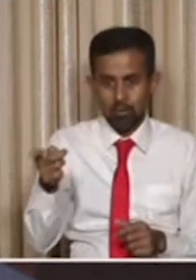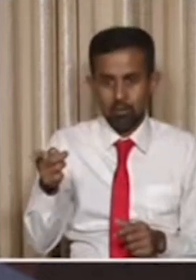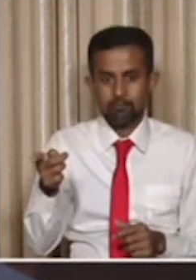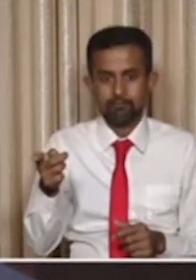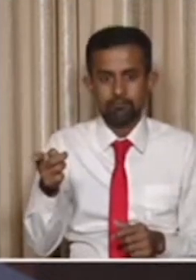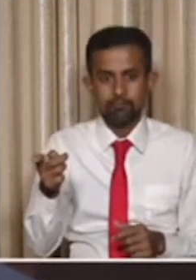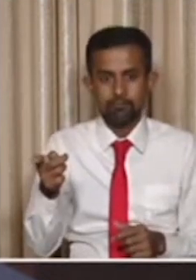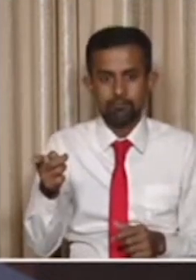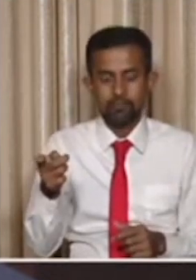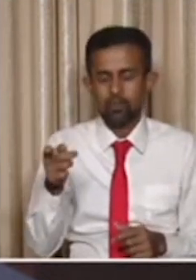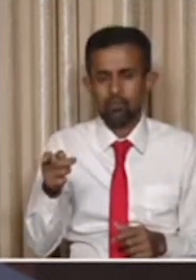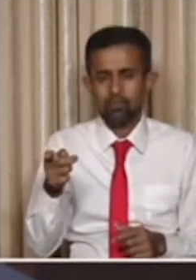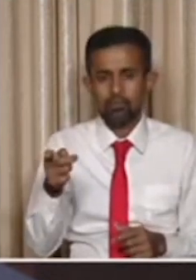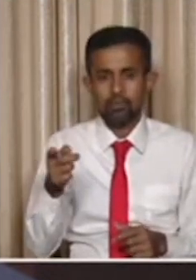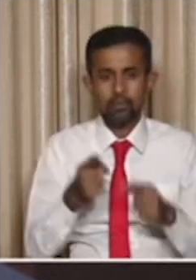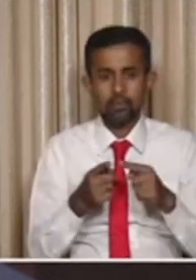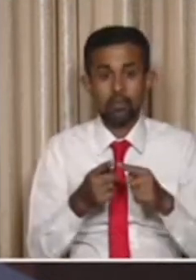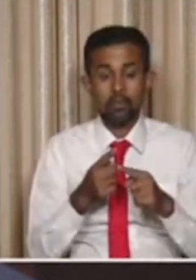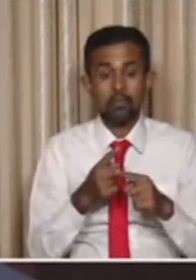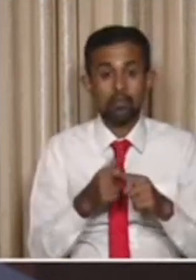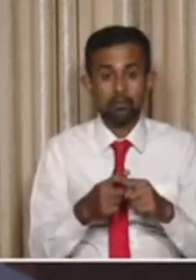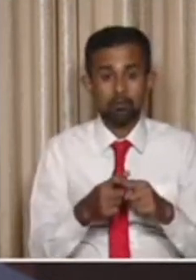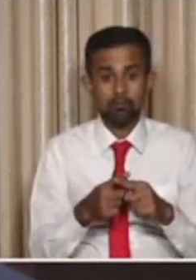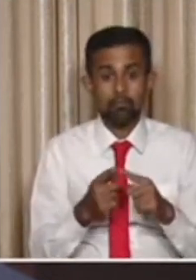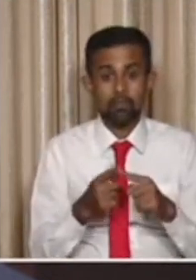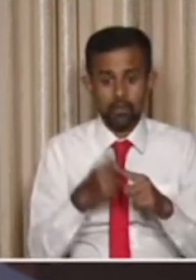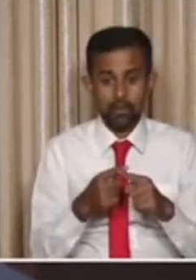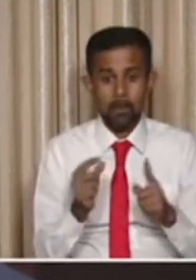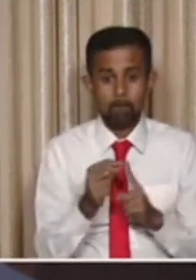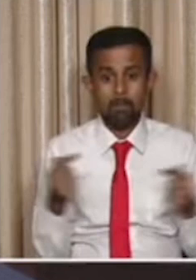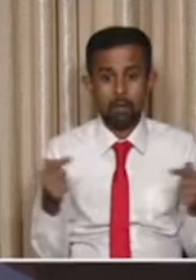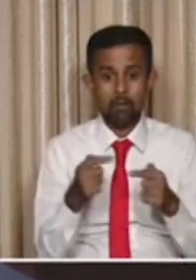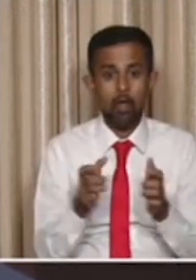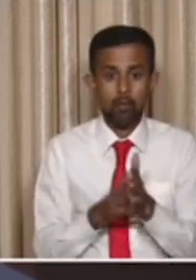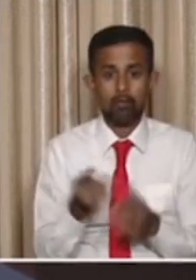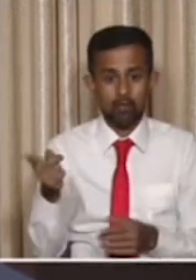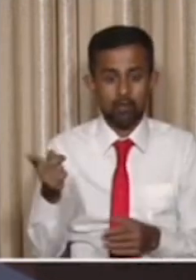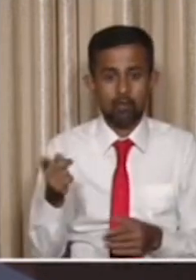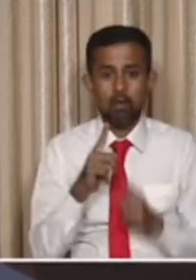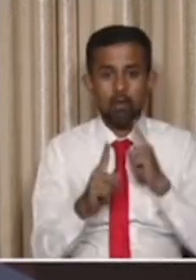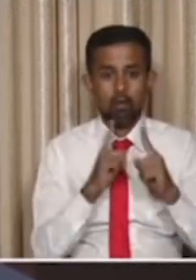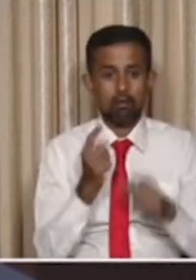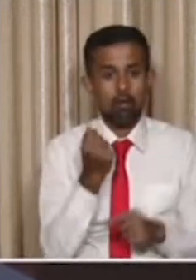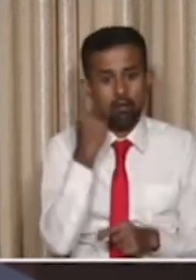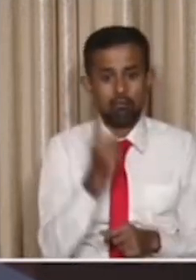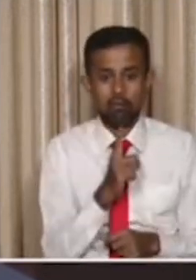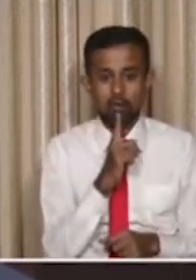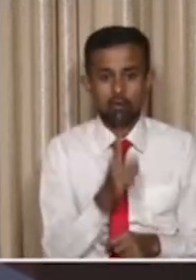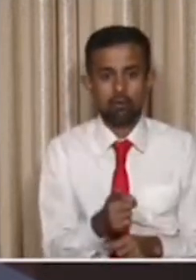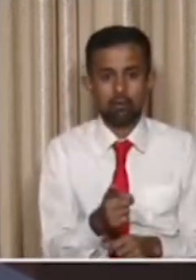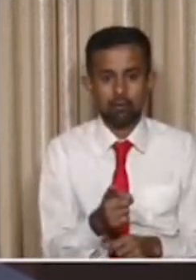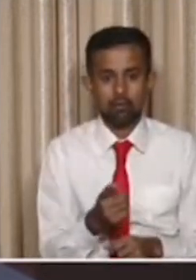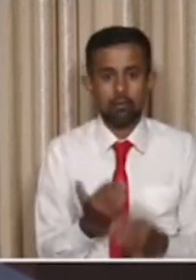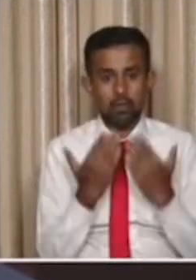මේ මොකද්ද ඔබතුමා ඉන්නේ එක්ස්ප්‍රෙස් පර් කමිටියක නේද? එතුමාත් මට අවස්ථාව දීලා තිනවා මේ කතා කරන්න අදහස් ඉදිරිපත් කරන්න.